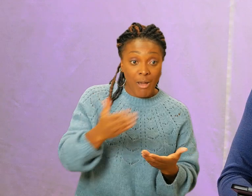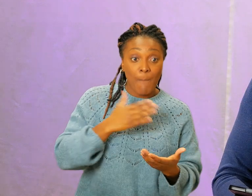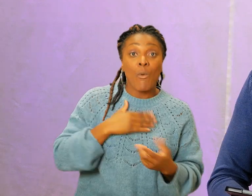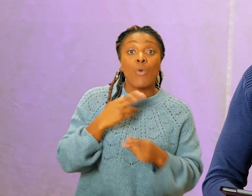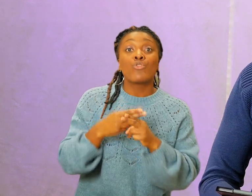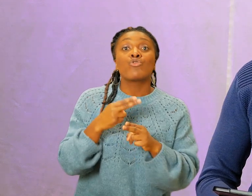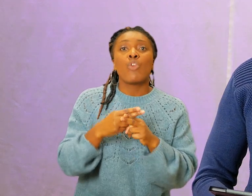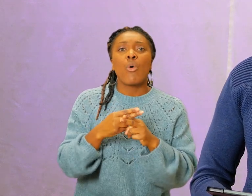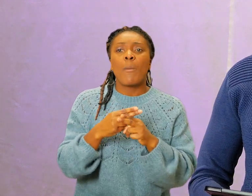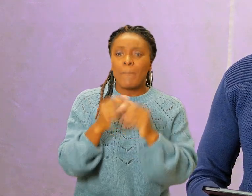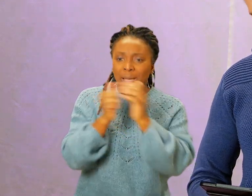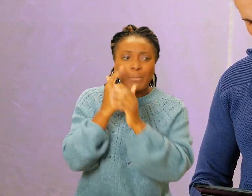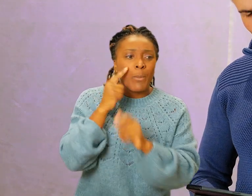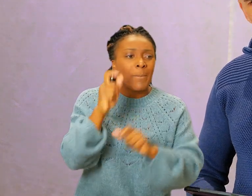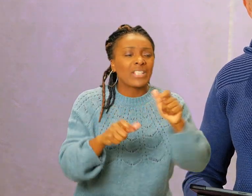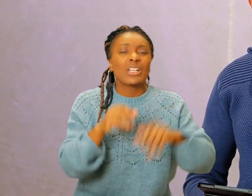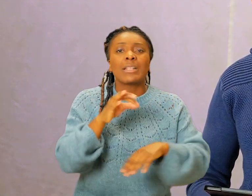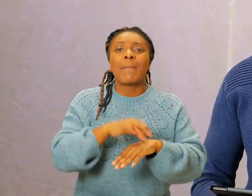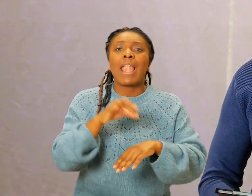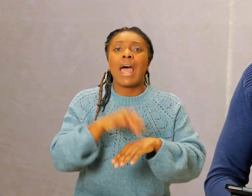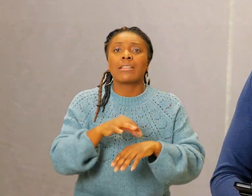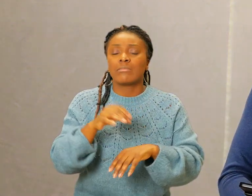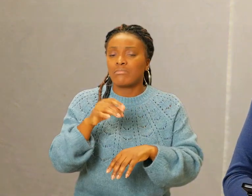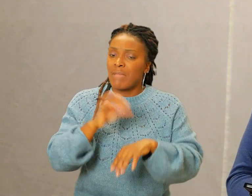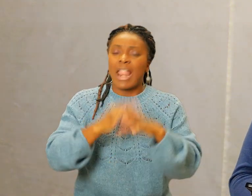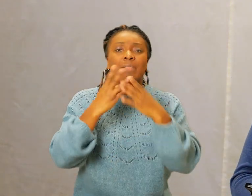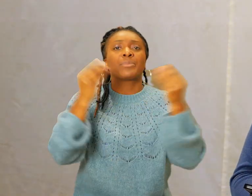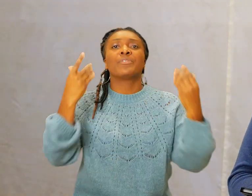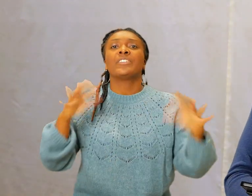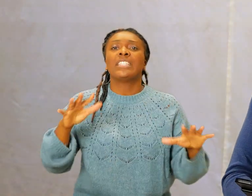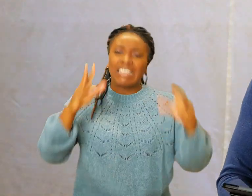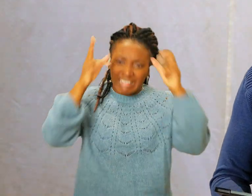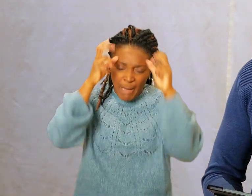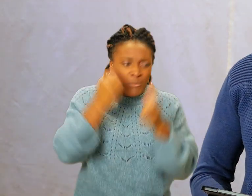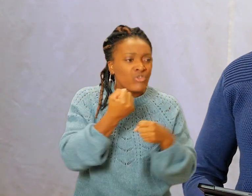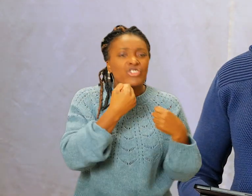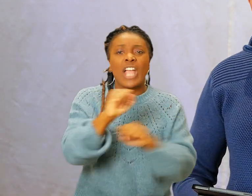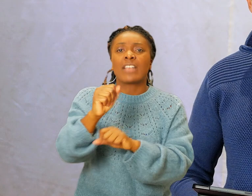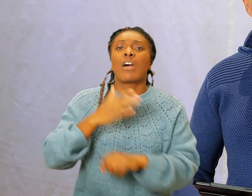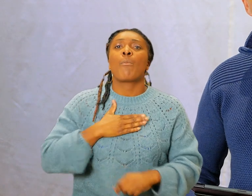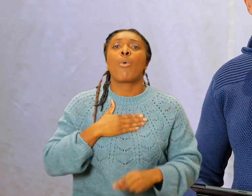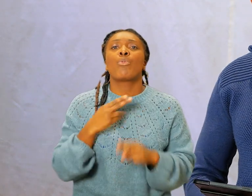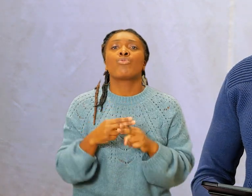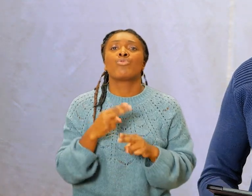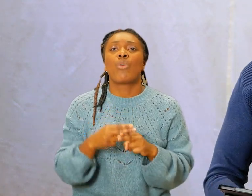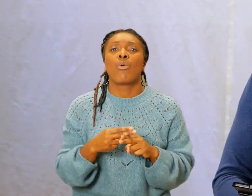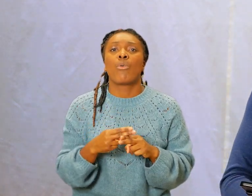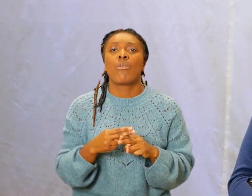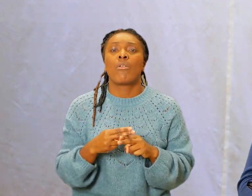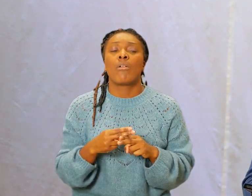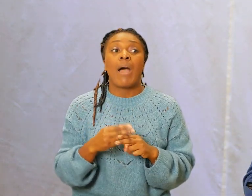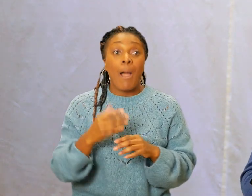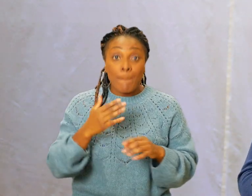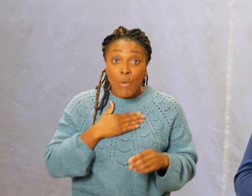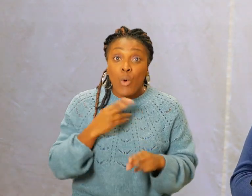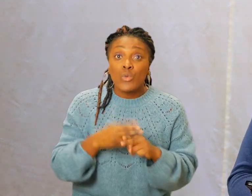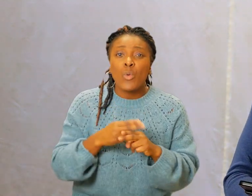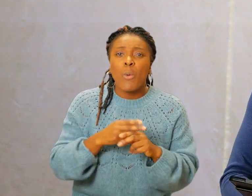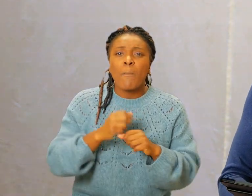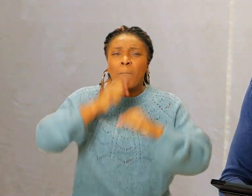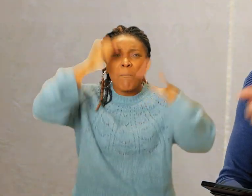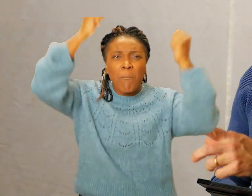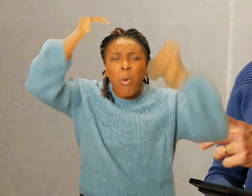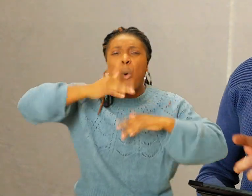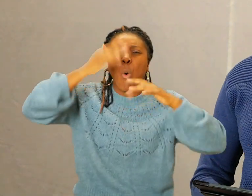malades guériront. Parce qu'en mon nom, ils vont chasser des démons. Parce qu'en mon nom, Ils vont parler de nouvelles langues, ils seront baptisés du